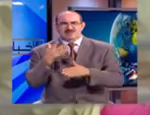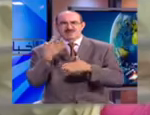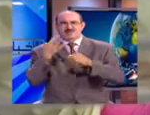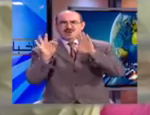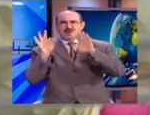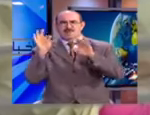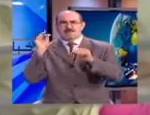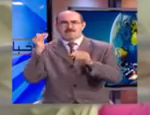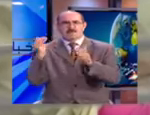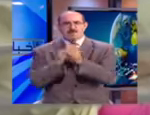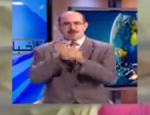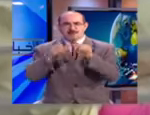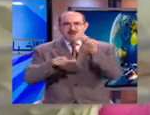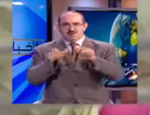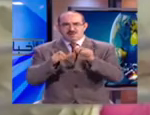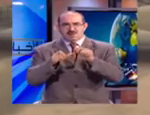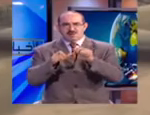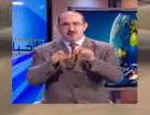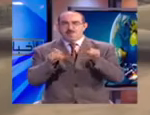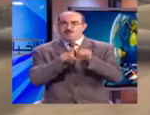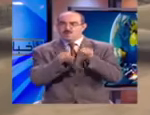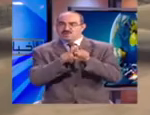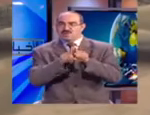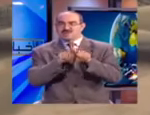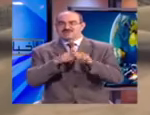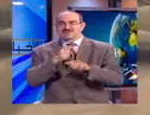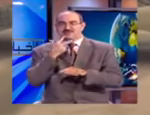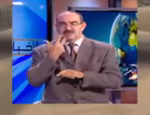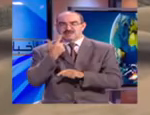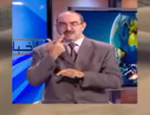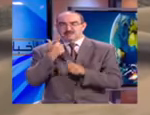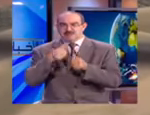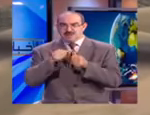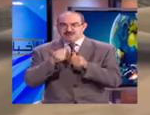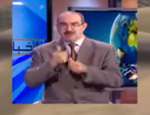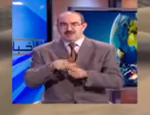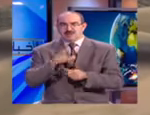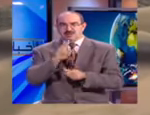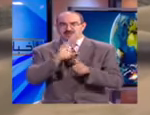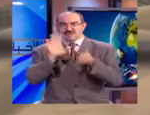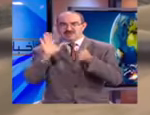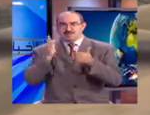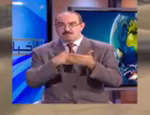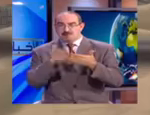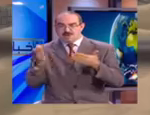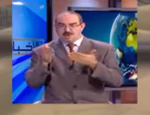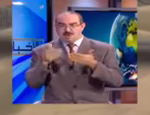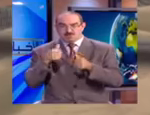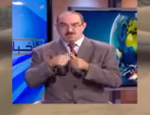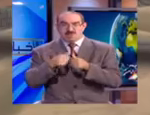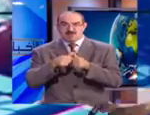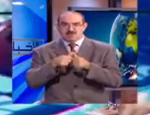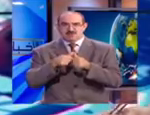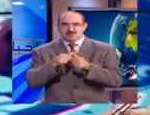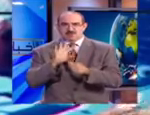1,460,000 شخص، مقابل إصابة ما يقرب من 63 مليون آخرين بالعدوى.